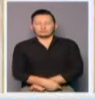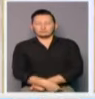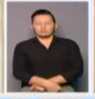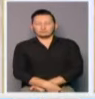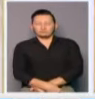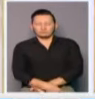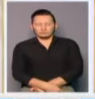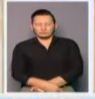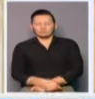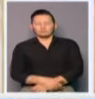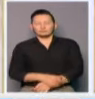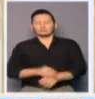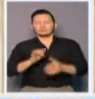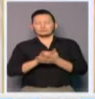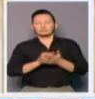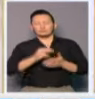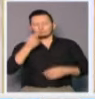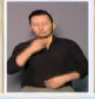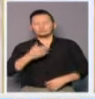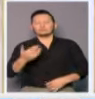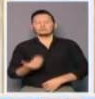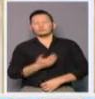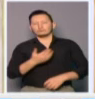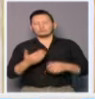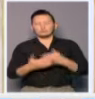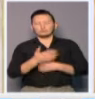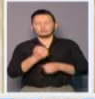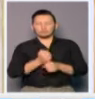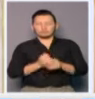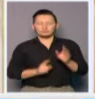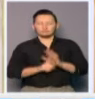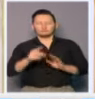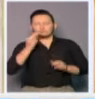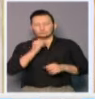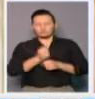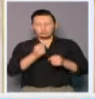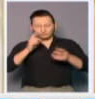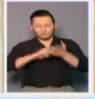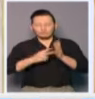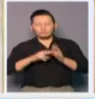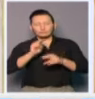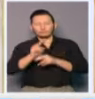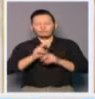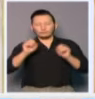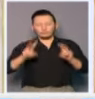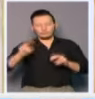Технической базы, оснащение новой техникой, применение новых технологий, обучение